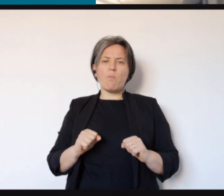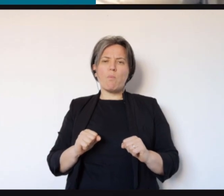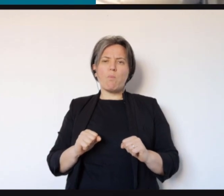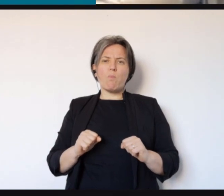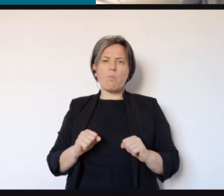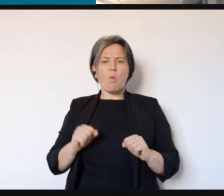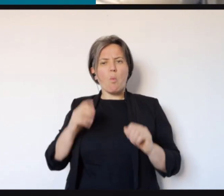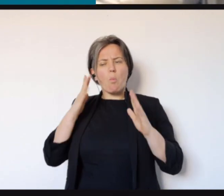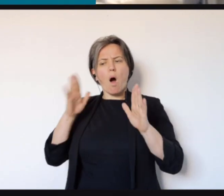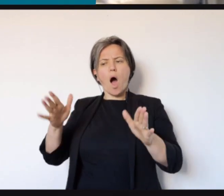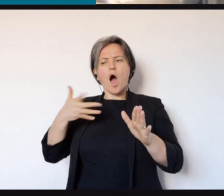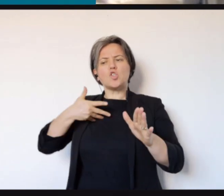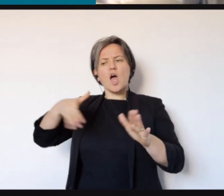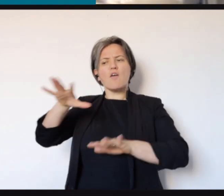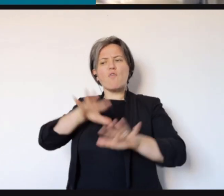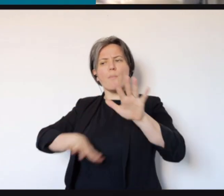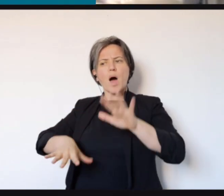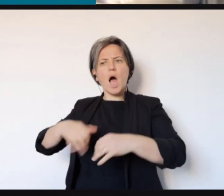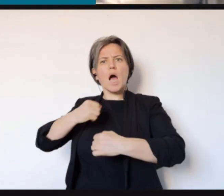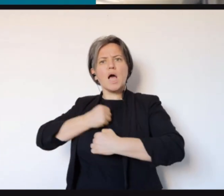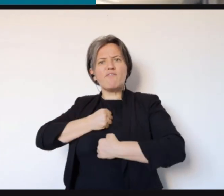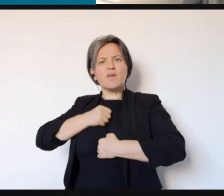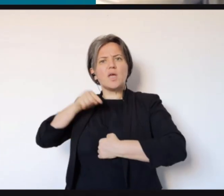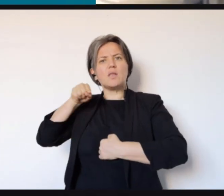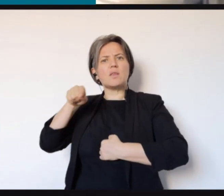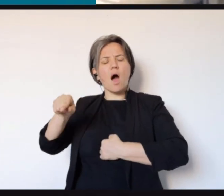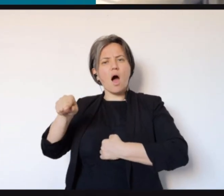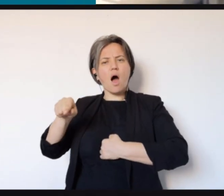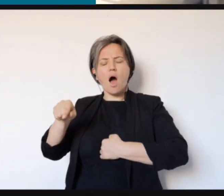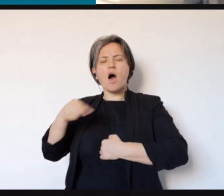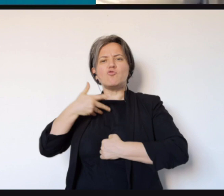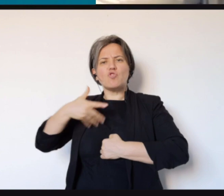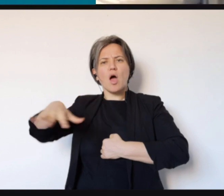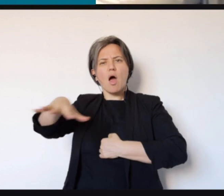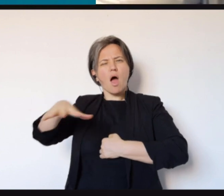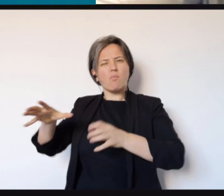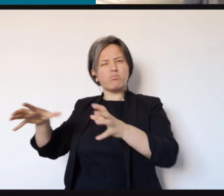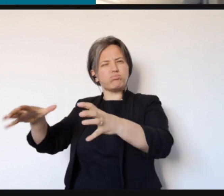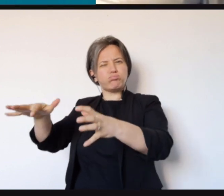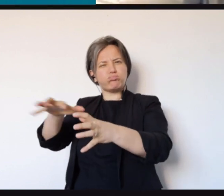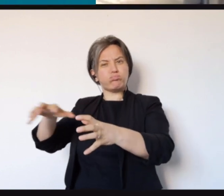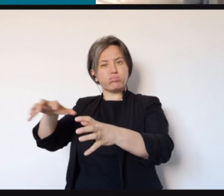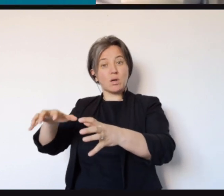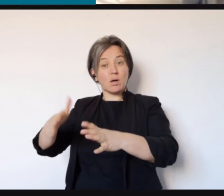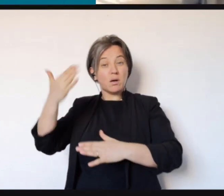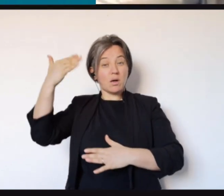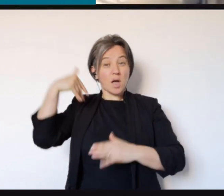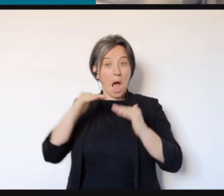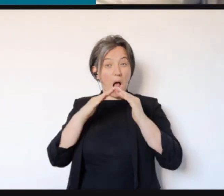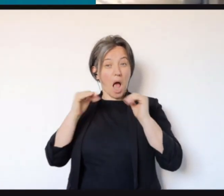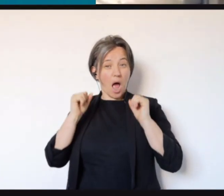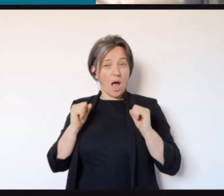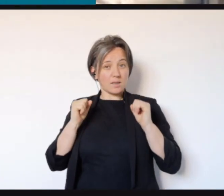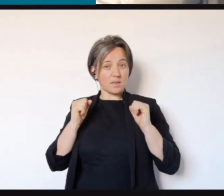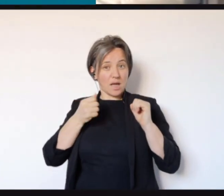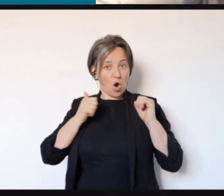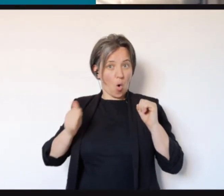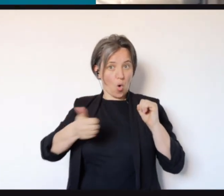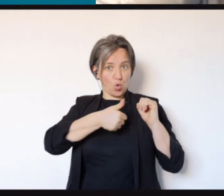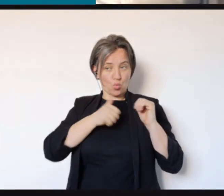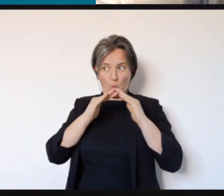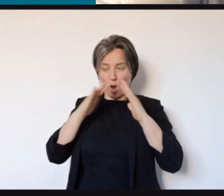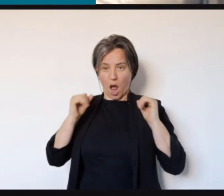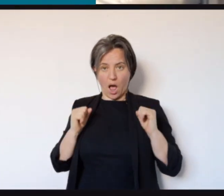di informazione credibile. Quando c'era quando stavamo rintanati nelle